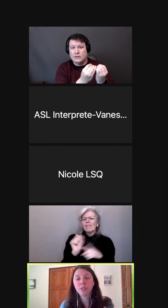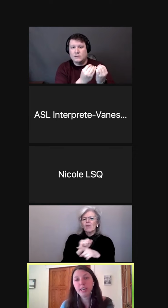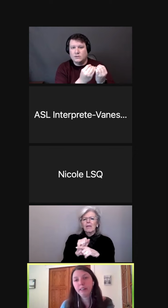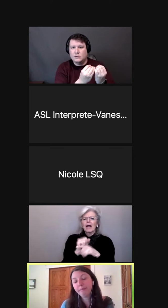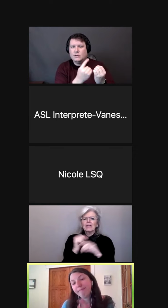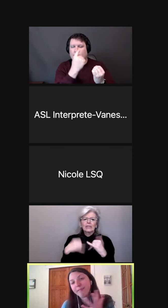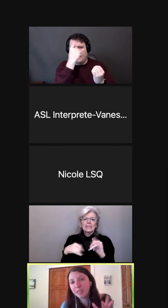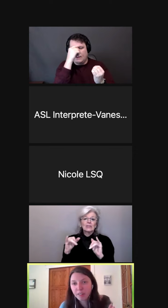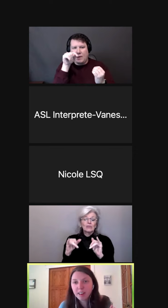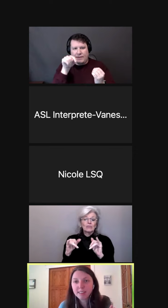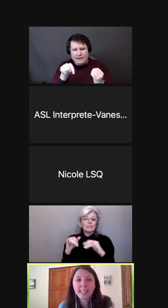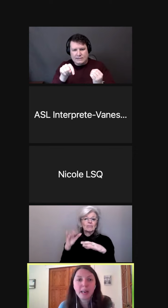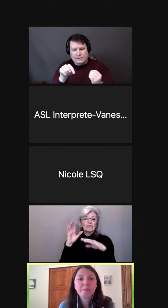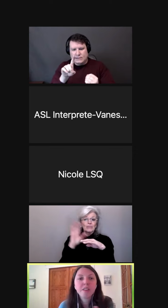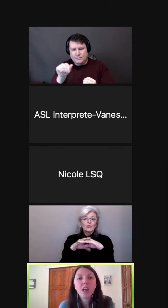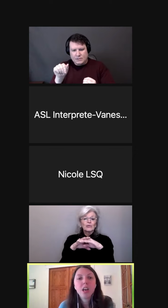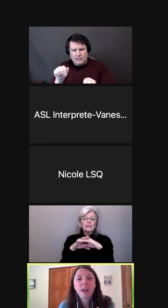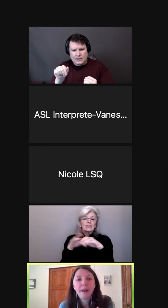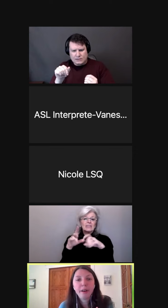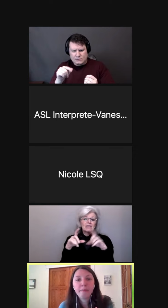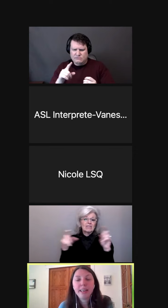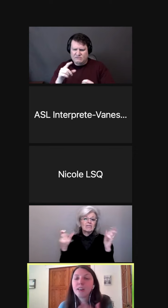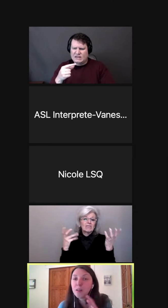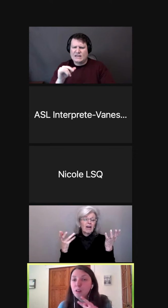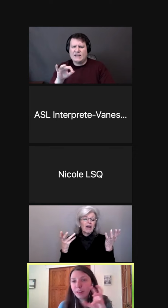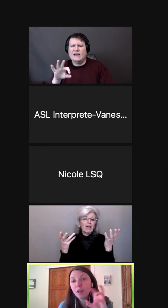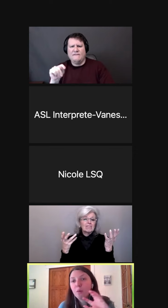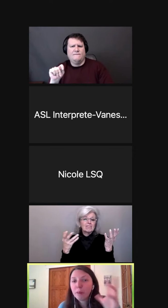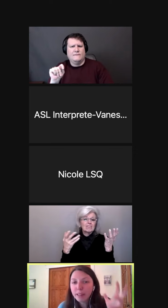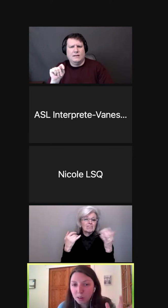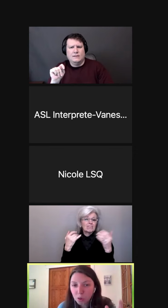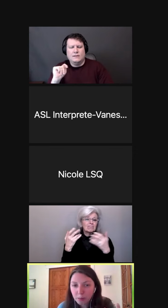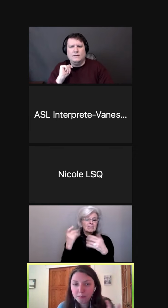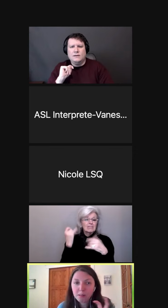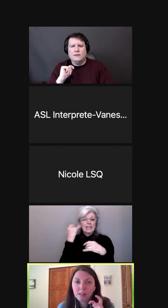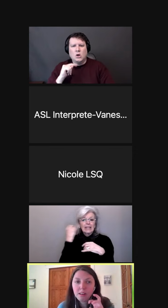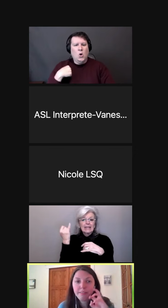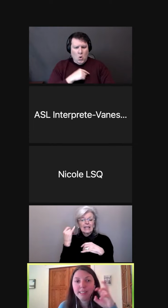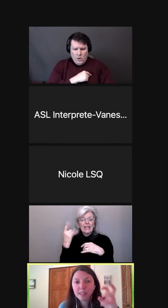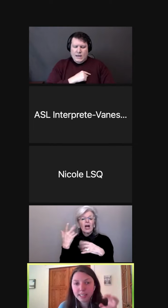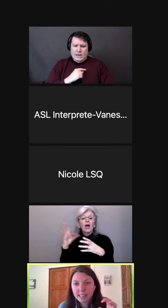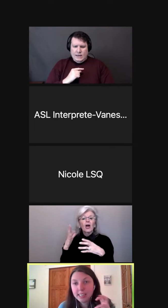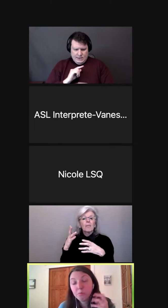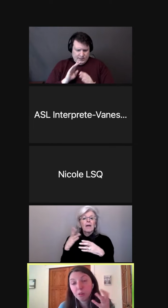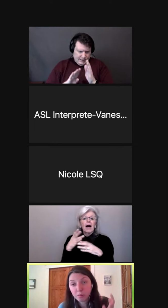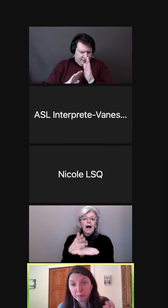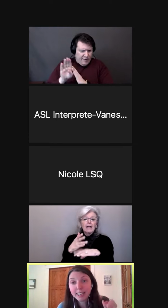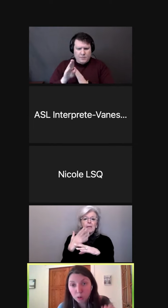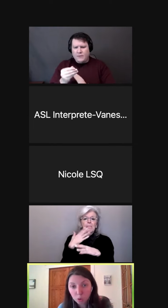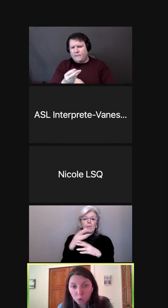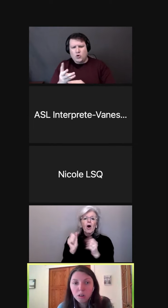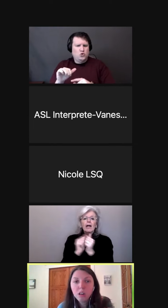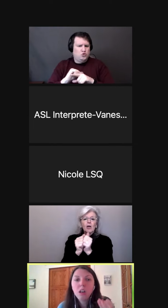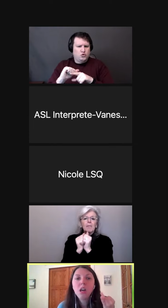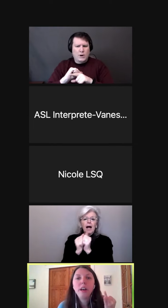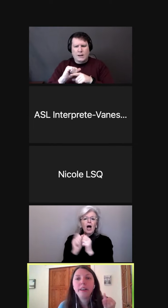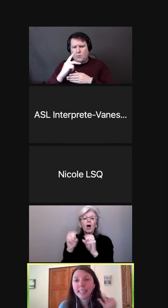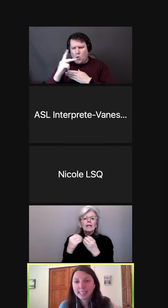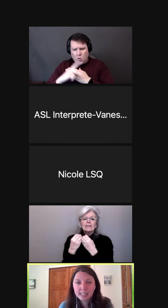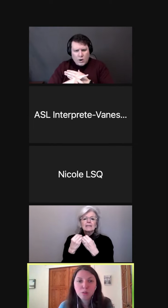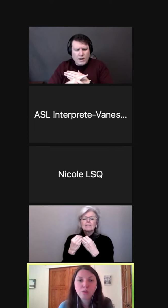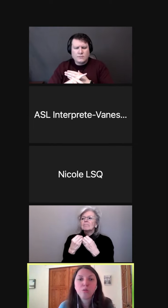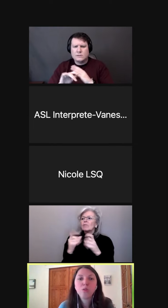au sujet de divers handicaps et comment offrir un bon accompagnement avec des organismes comme Kirol,